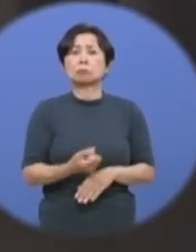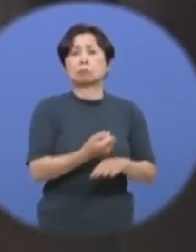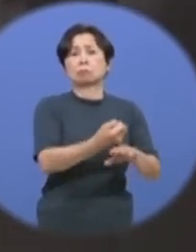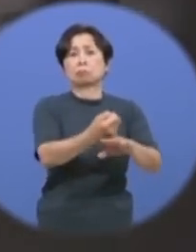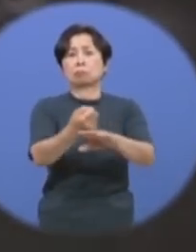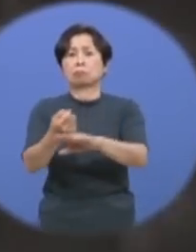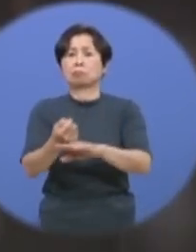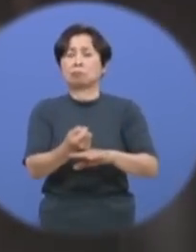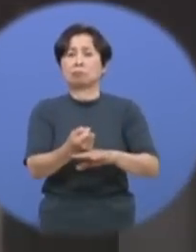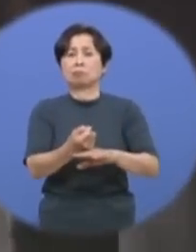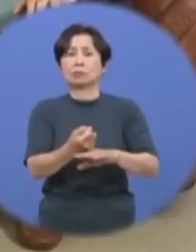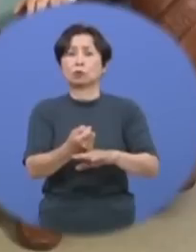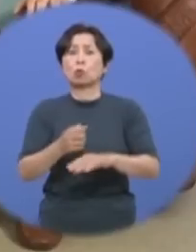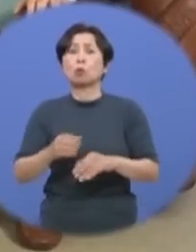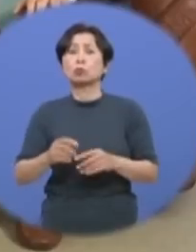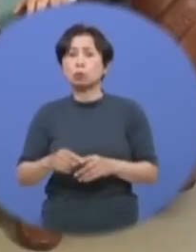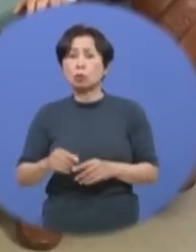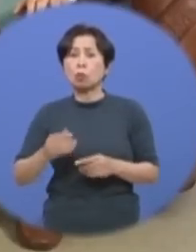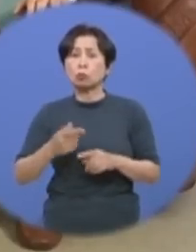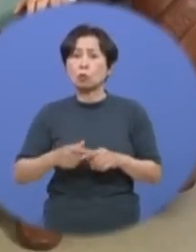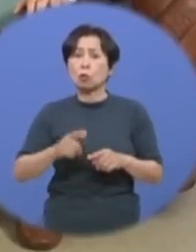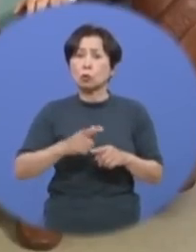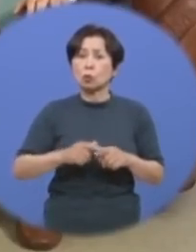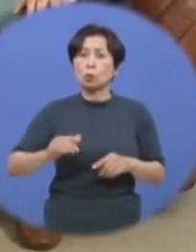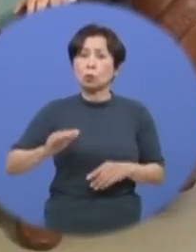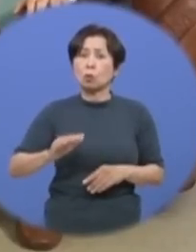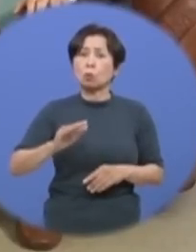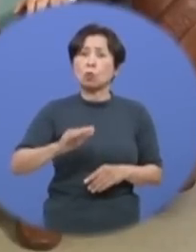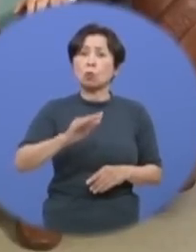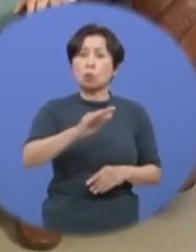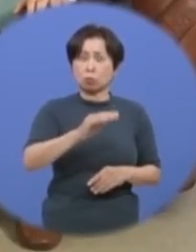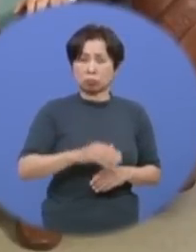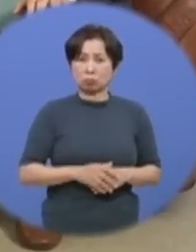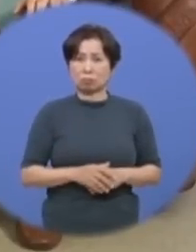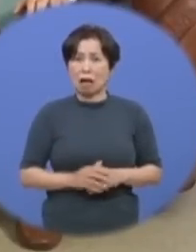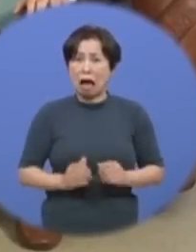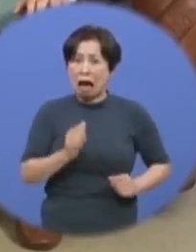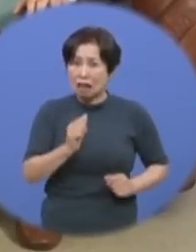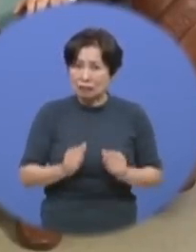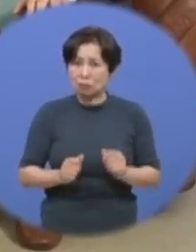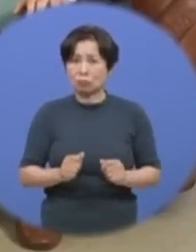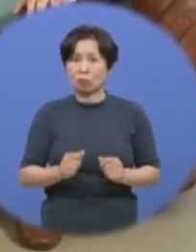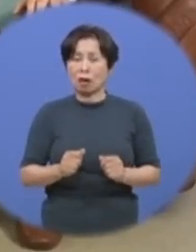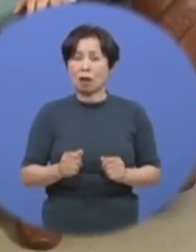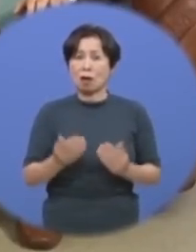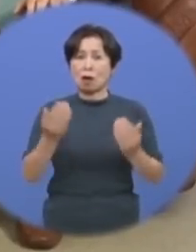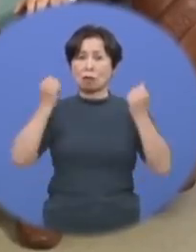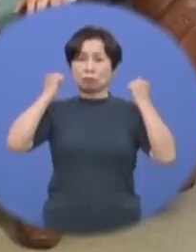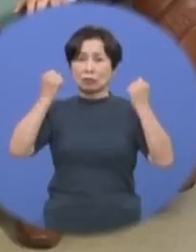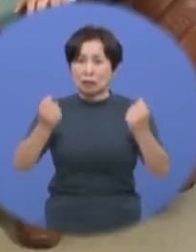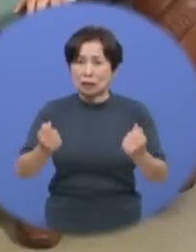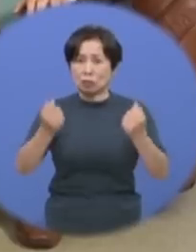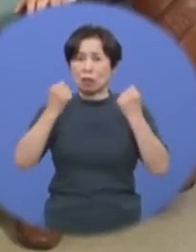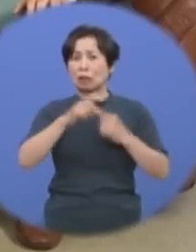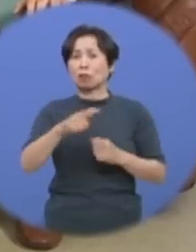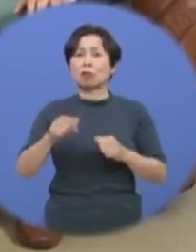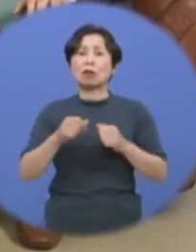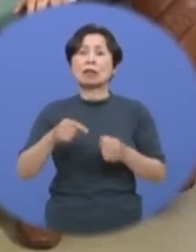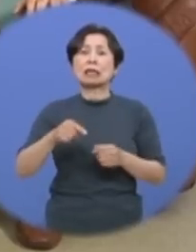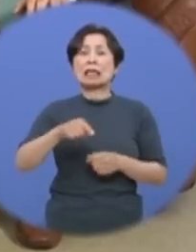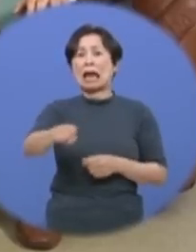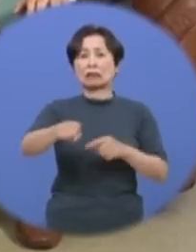ね柱したりへロッキー背景とかやらせだけずっとするとやっぱりこうブツブツ言うわけです